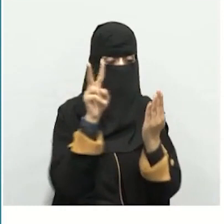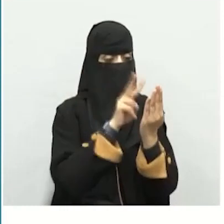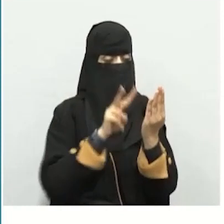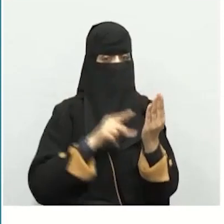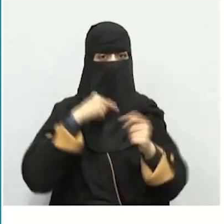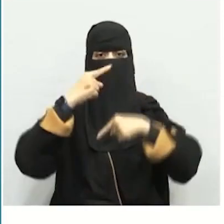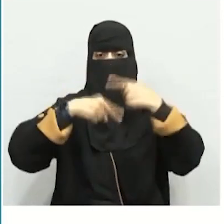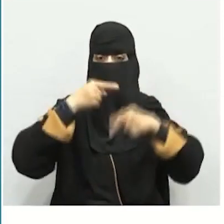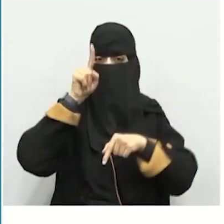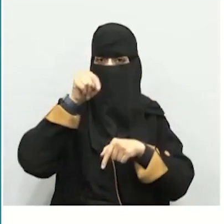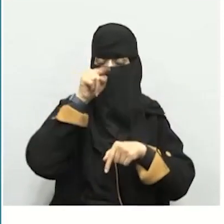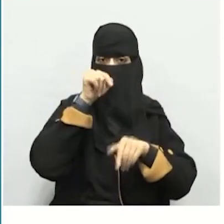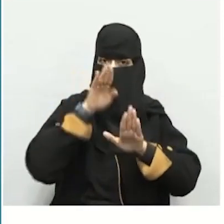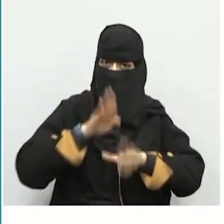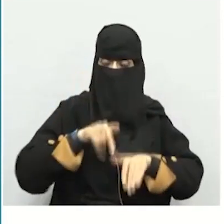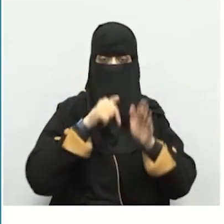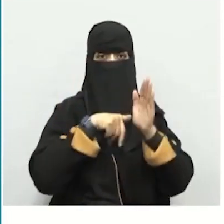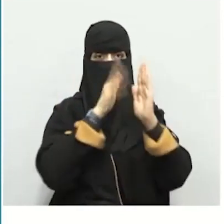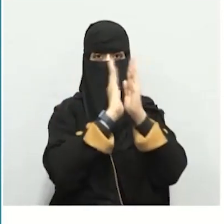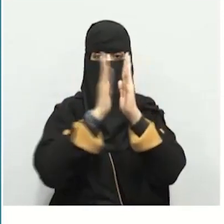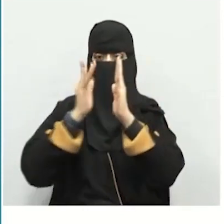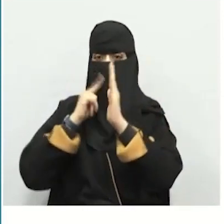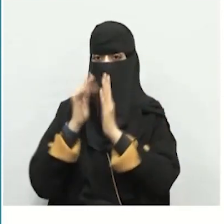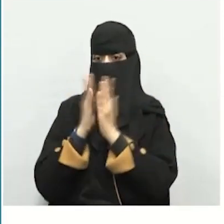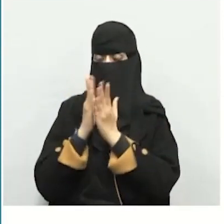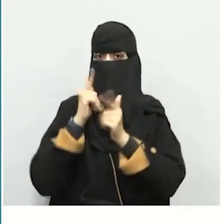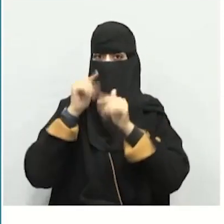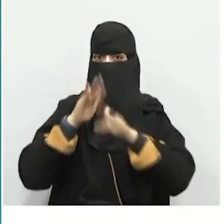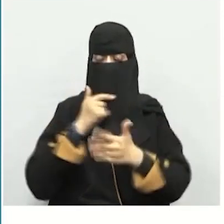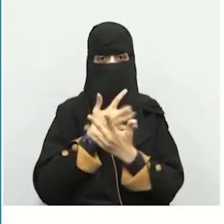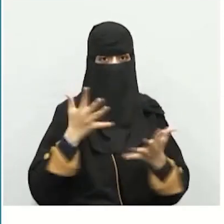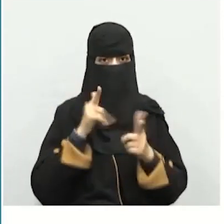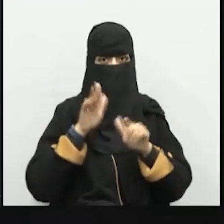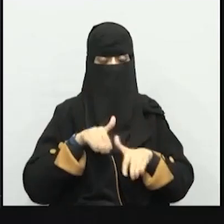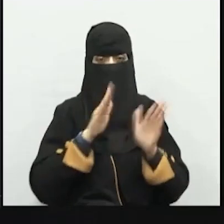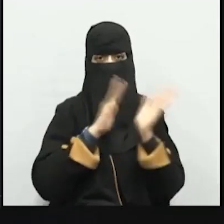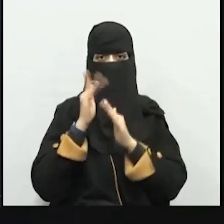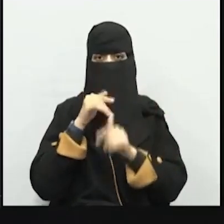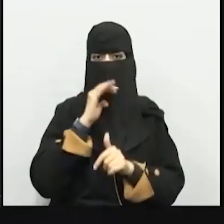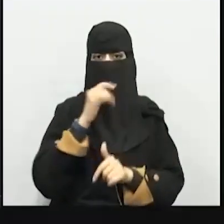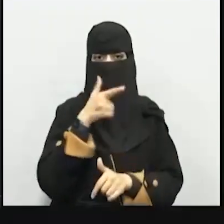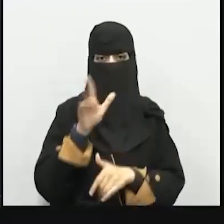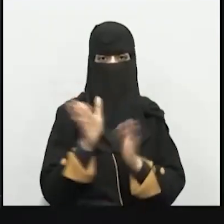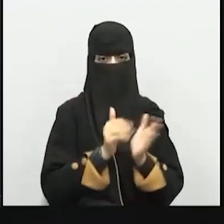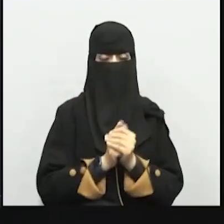يوميا، ولديه مكتبة غنية بالكتب. إجابة صحيحة، بارك الله فيكم.